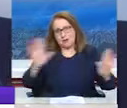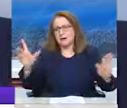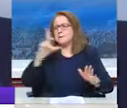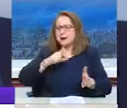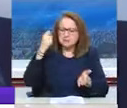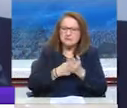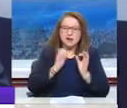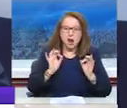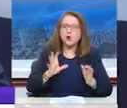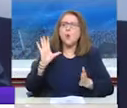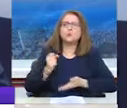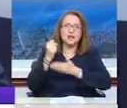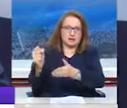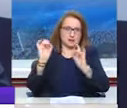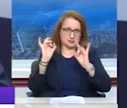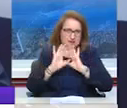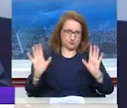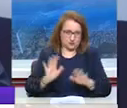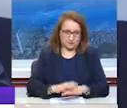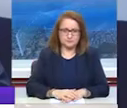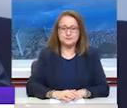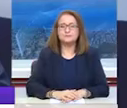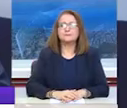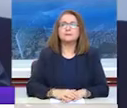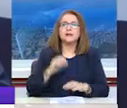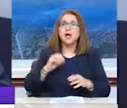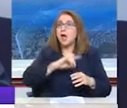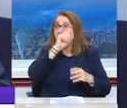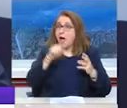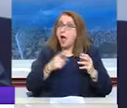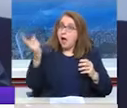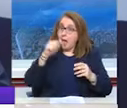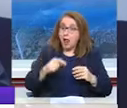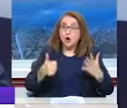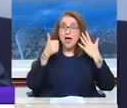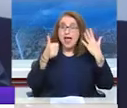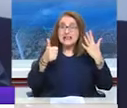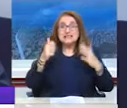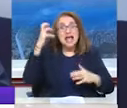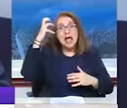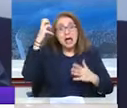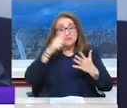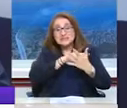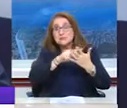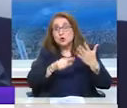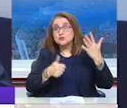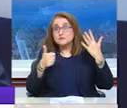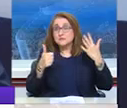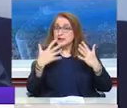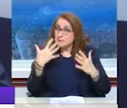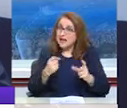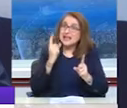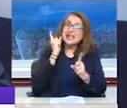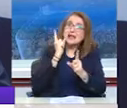εργασίας. Κεφάλαιο 3. Οικονομική ενίσχυση των 6 βασικών επιστημονικών κλάδων της χώρας μέσω ειδικού